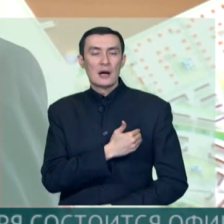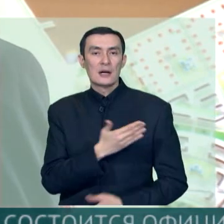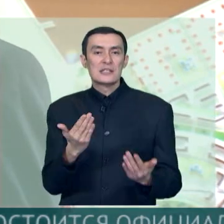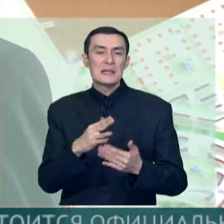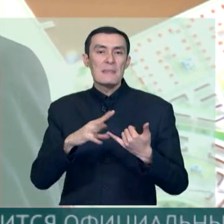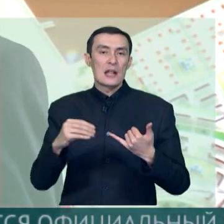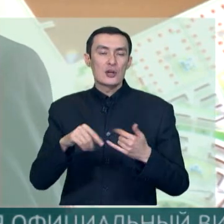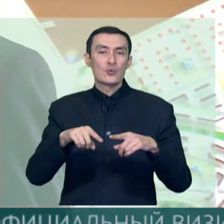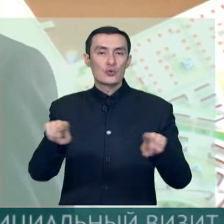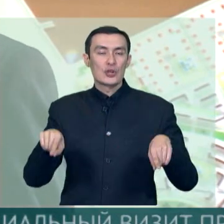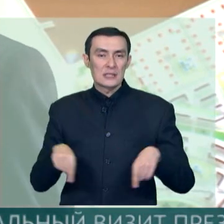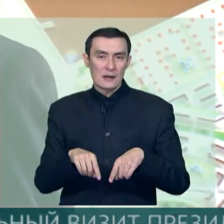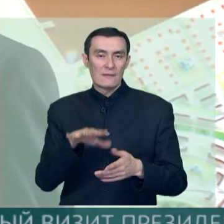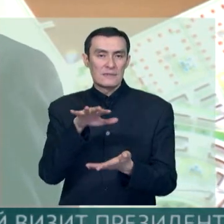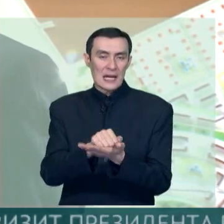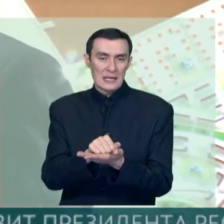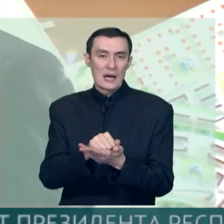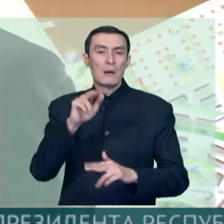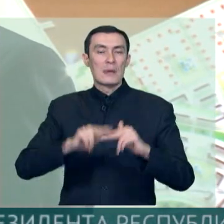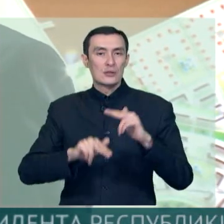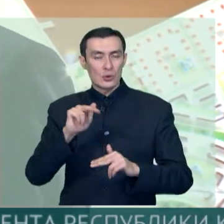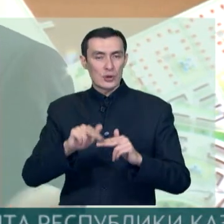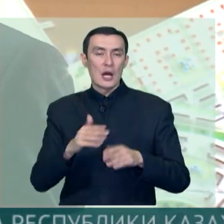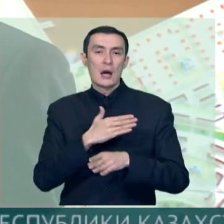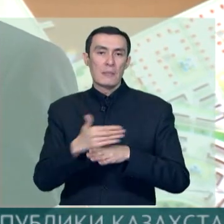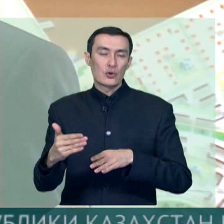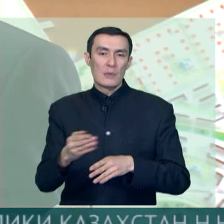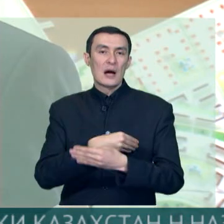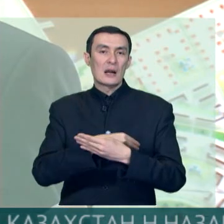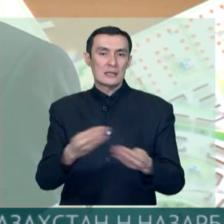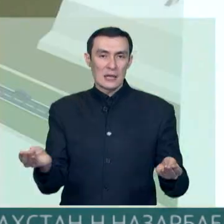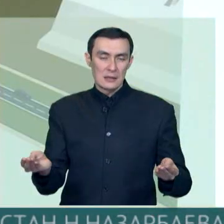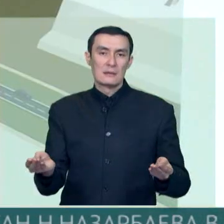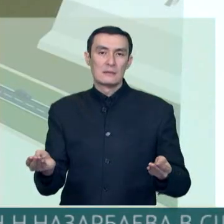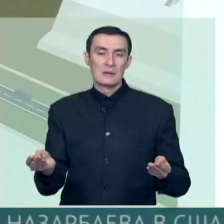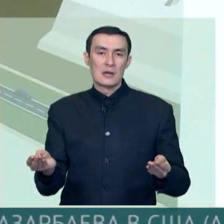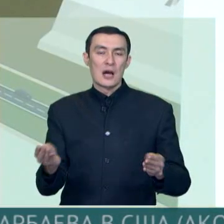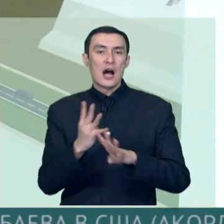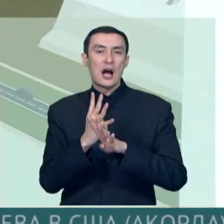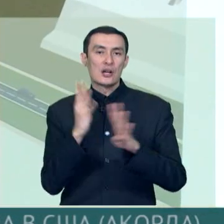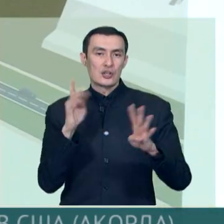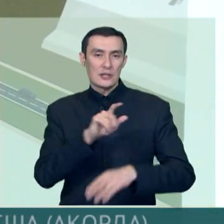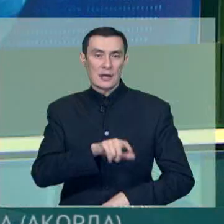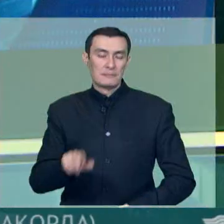земельные участки, построить, потом раздать очередникам.